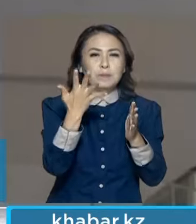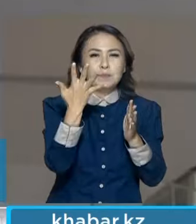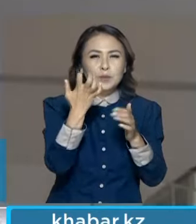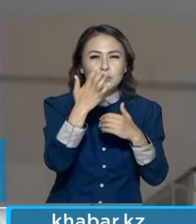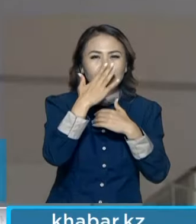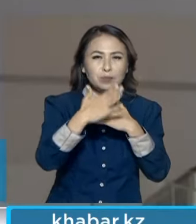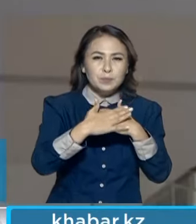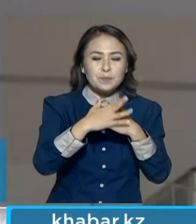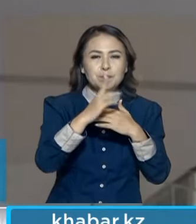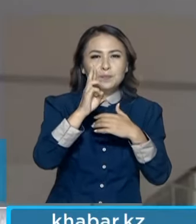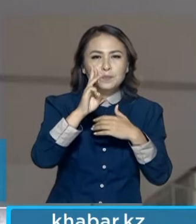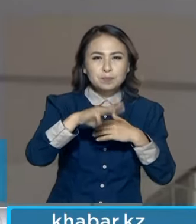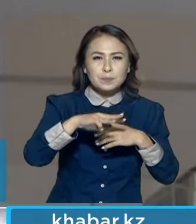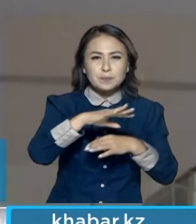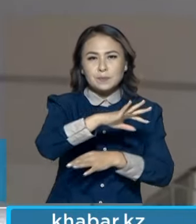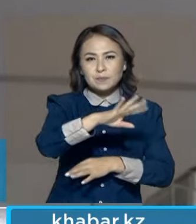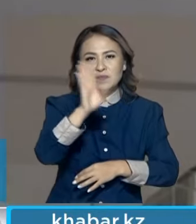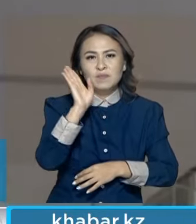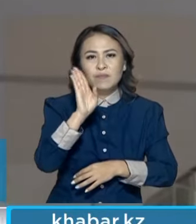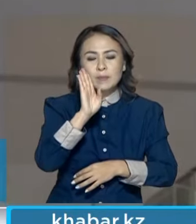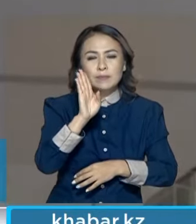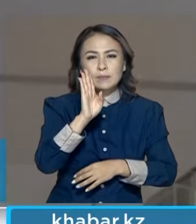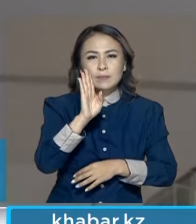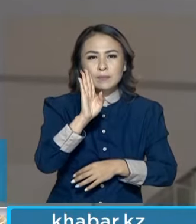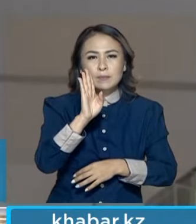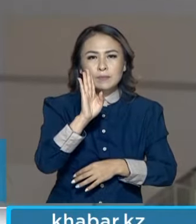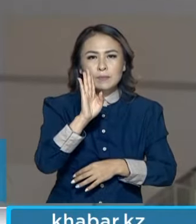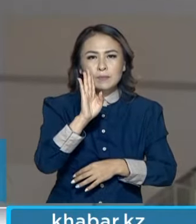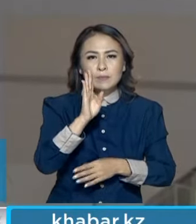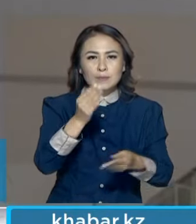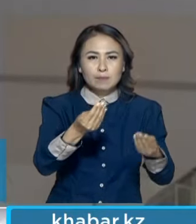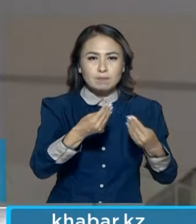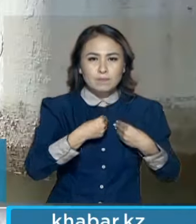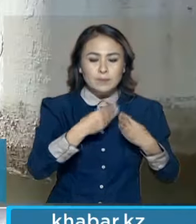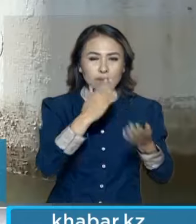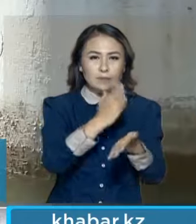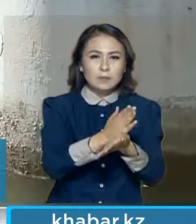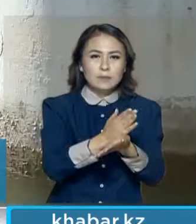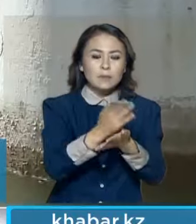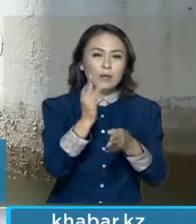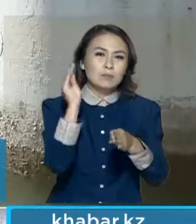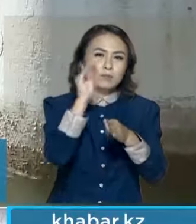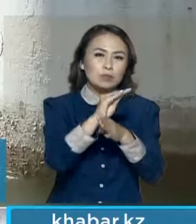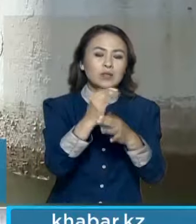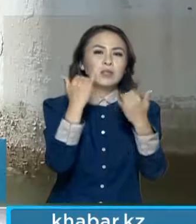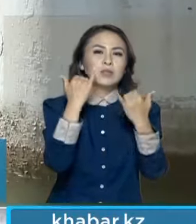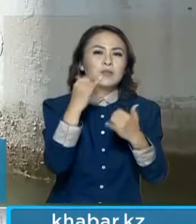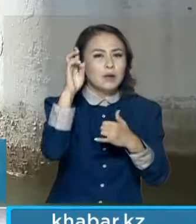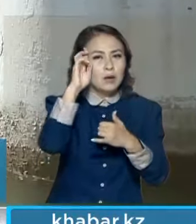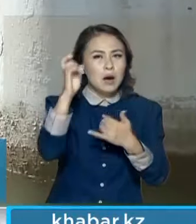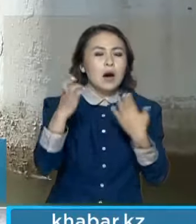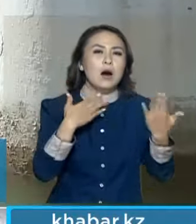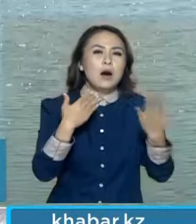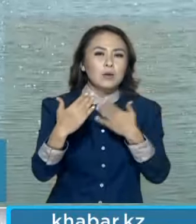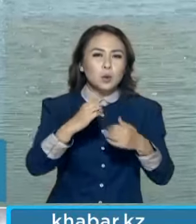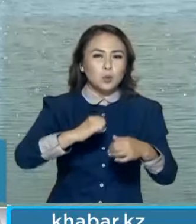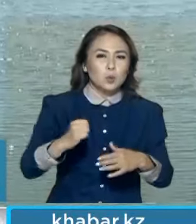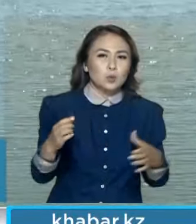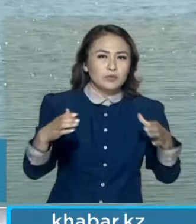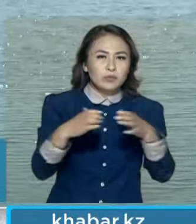шақырымнан артық бізге тиісті каналдар механикалық тазалаудан өтті. Айта кетейік, бұған дейін мемлекетаралық Достық каналы